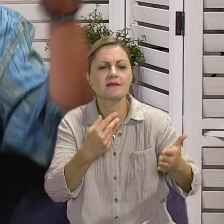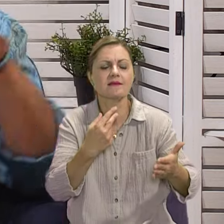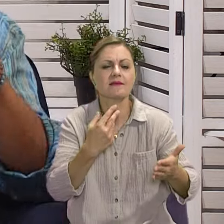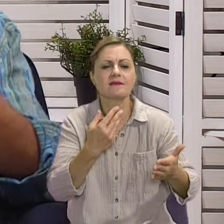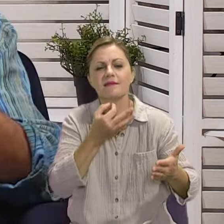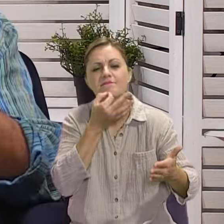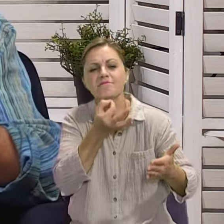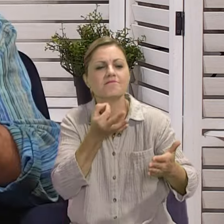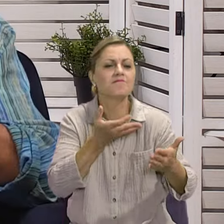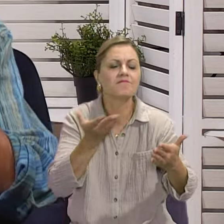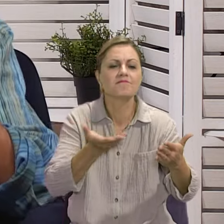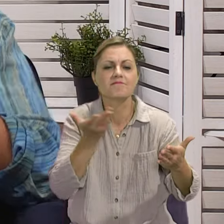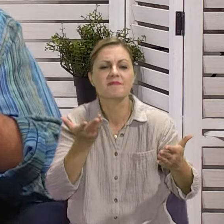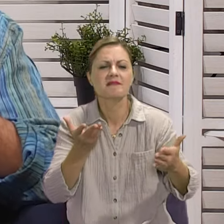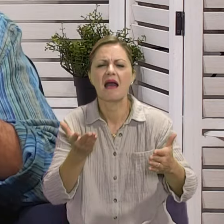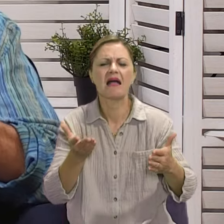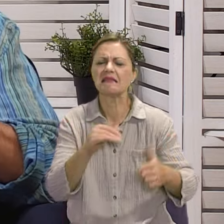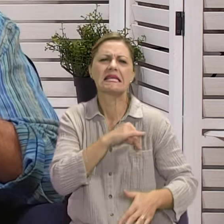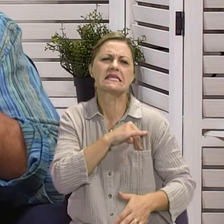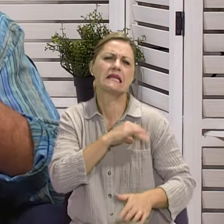ili bolestan i onda odem dalje.